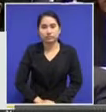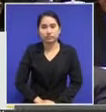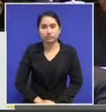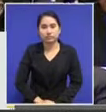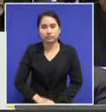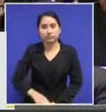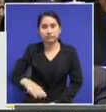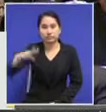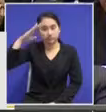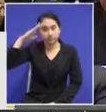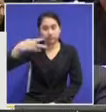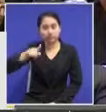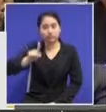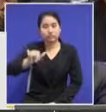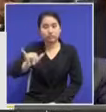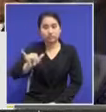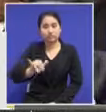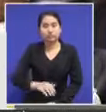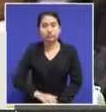อกประยุทธ์จันโอชาครับ